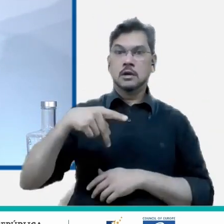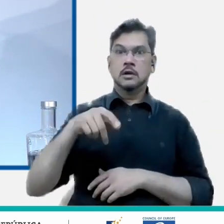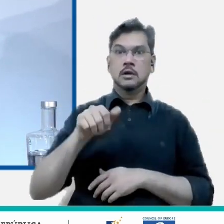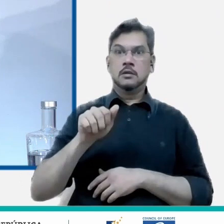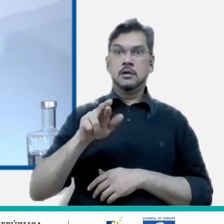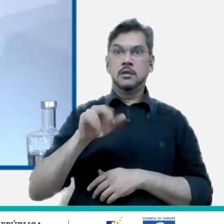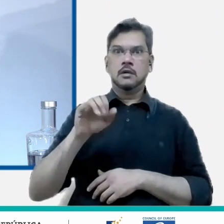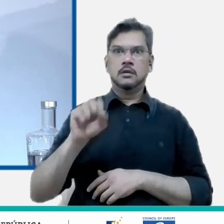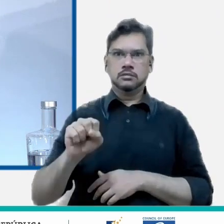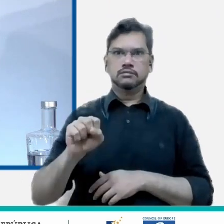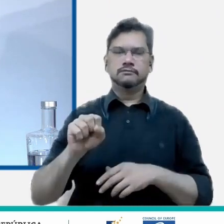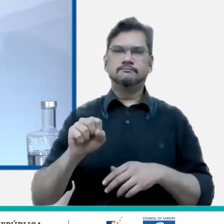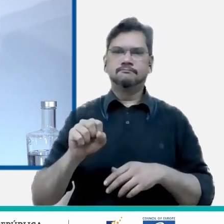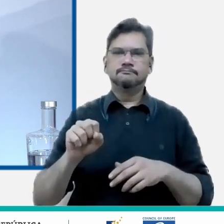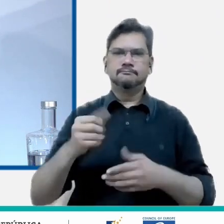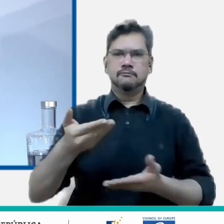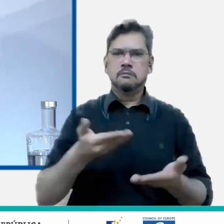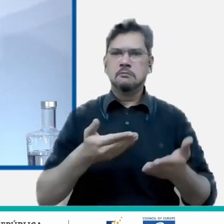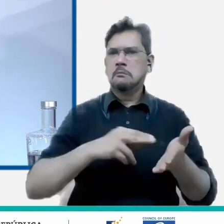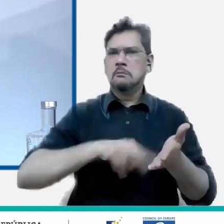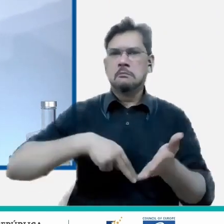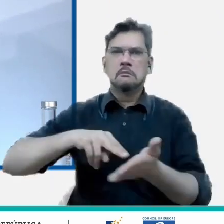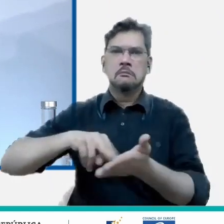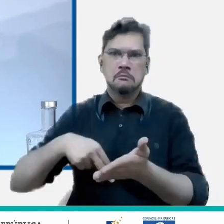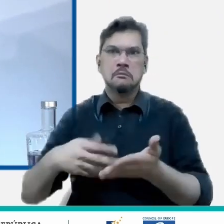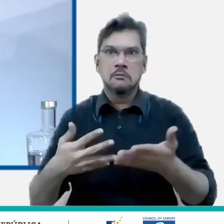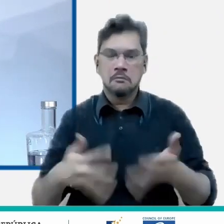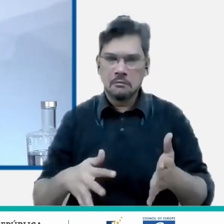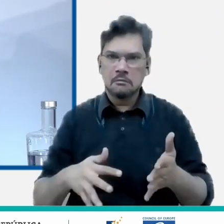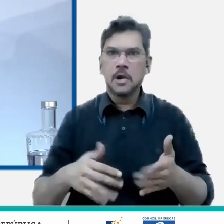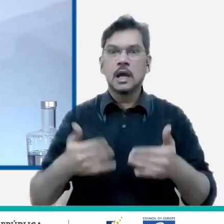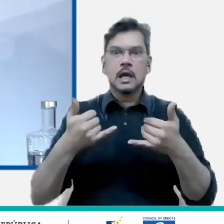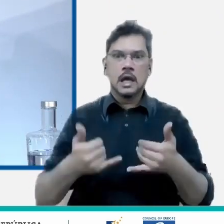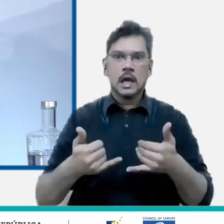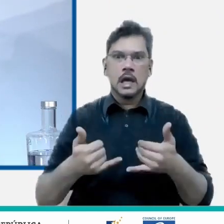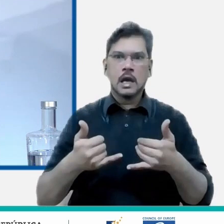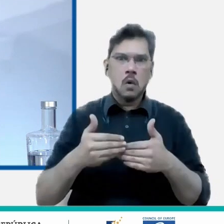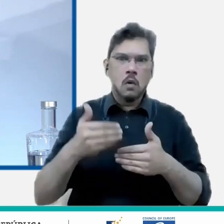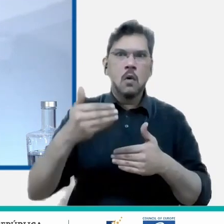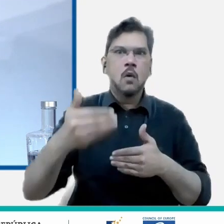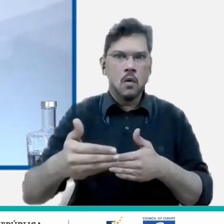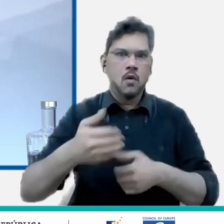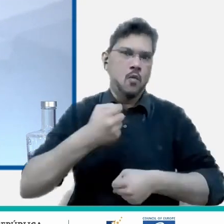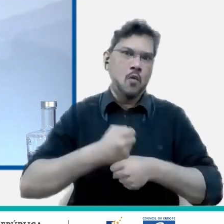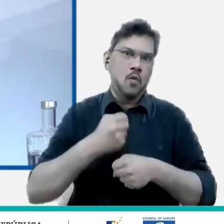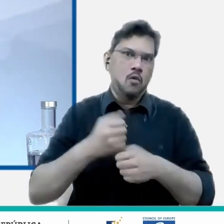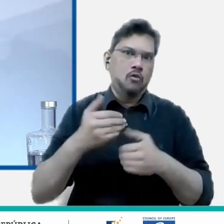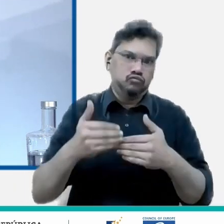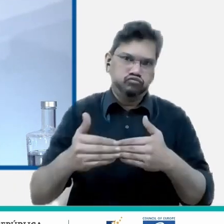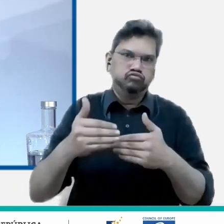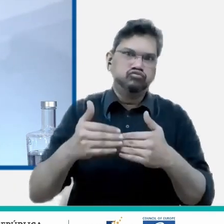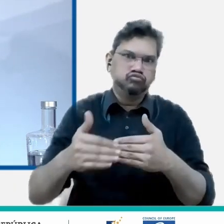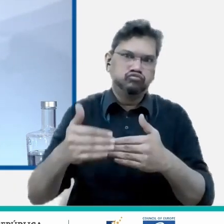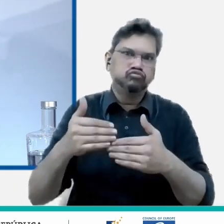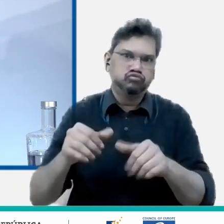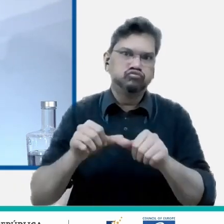этап. Отдельно хотел рассказать, как у нас реализуется. Вот в плане первого этапа 4